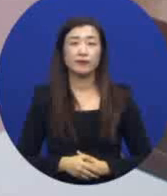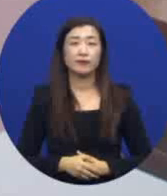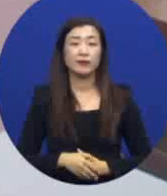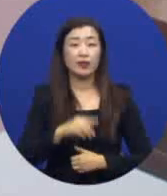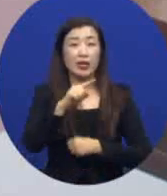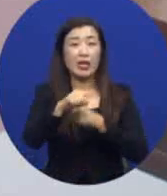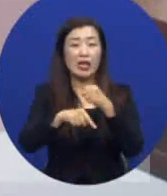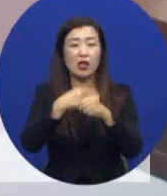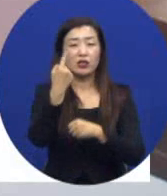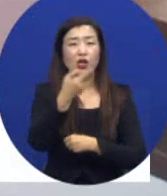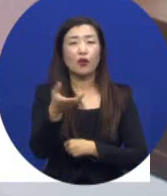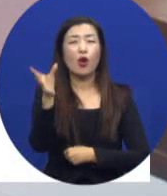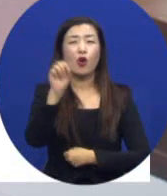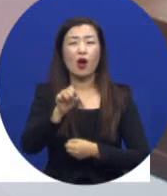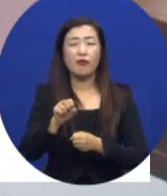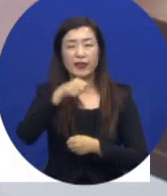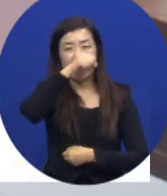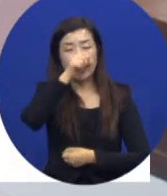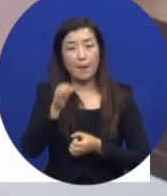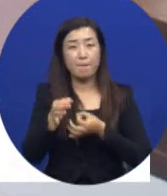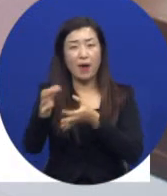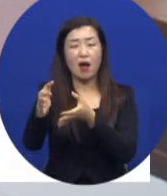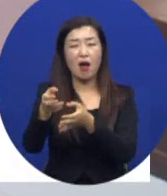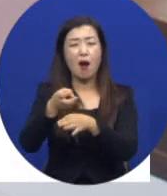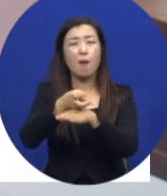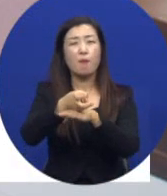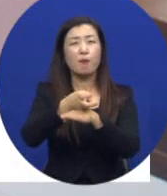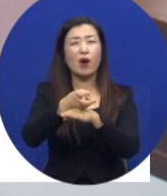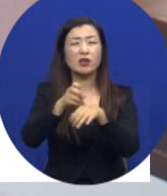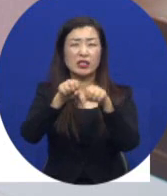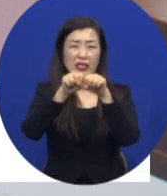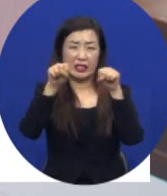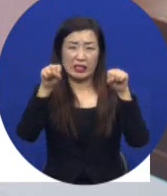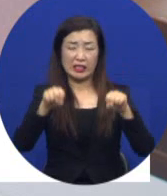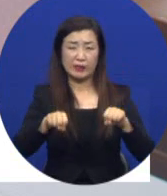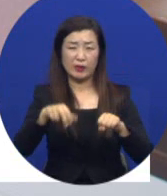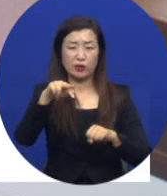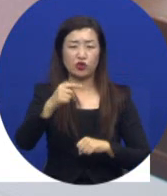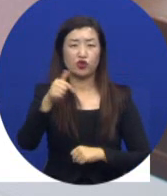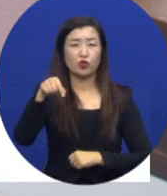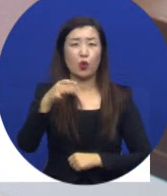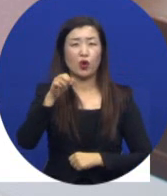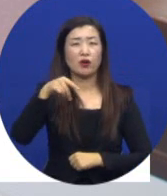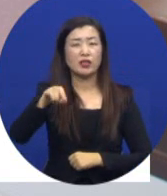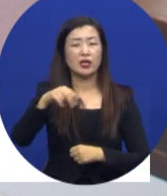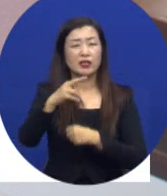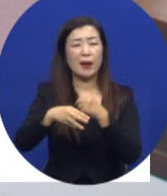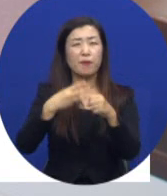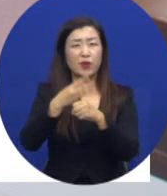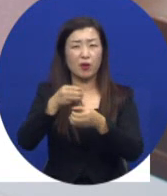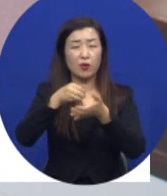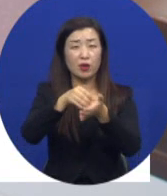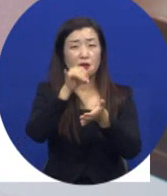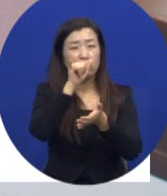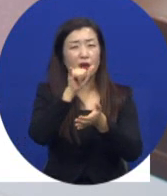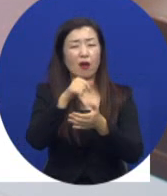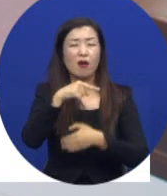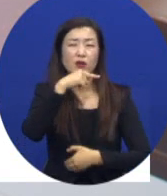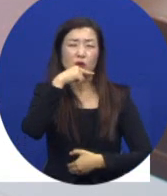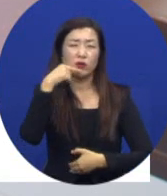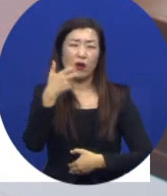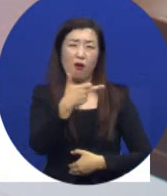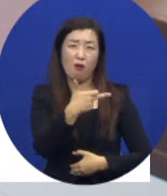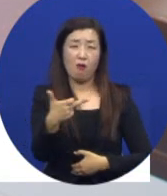한해 1000억 원이 넘는 예산이 투입되고 있는 버스 준공영제 는 도입 3년이 지났지만 적자 폭은 더 커지고 있는